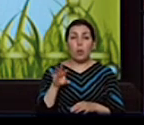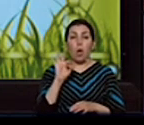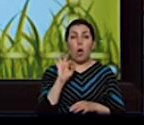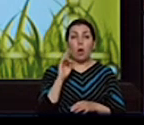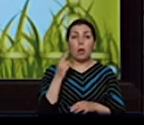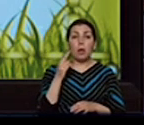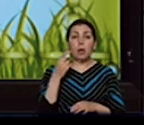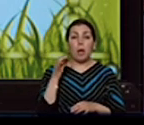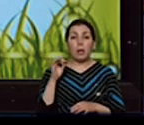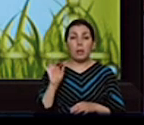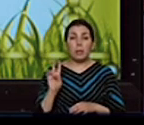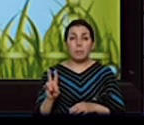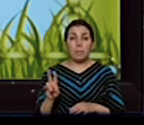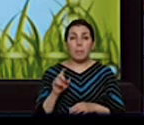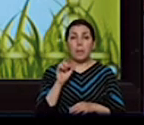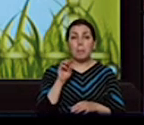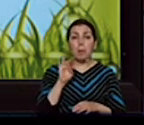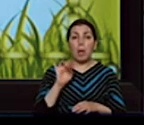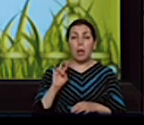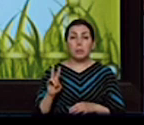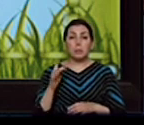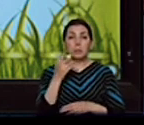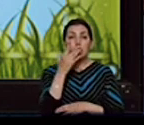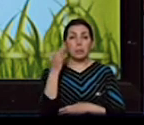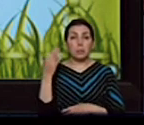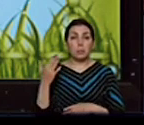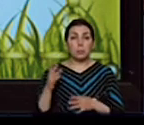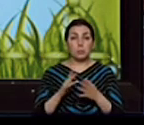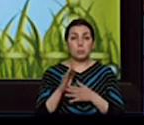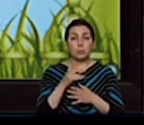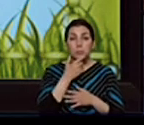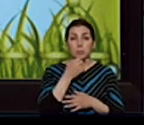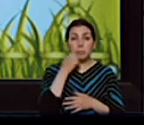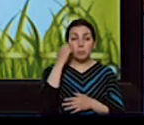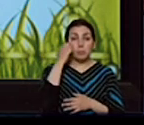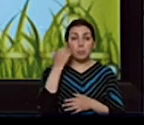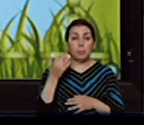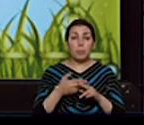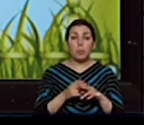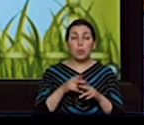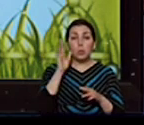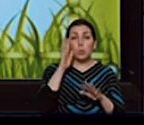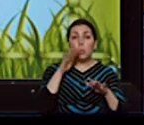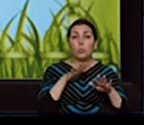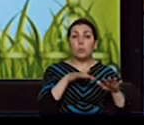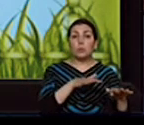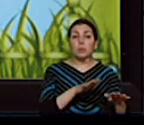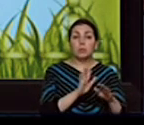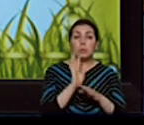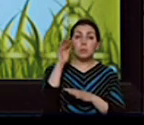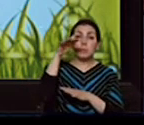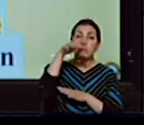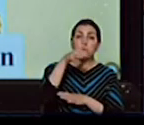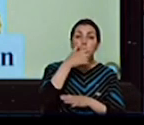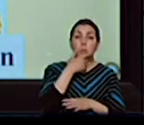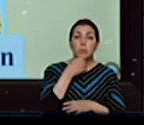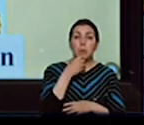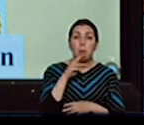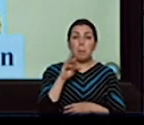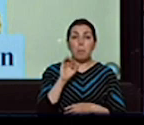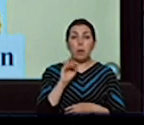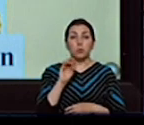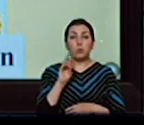oqqayin, terak, eman kabi manzarali daraxtlar o'stiriladi. Suv bo'ylarida esa majnuntollar o'sib